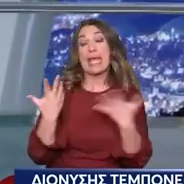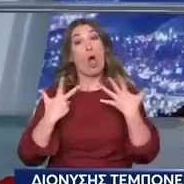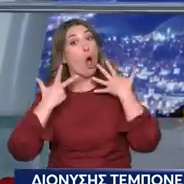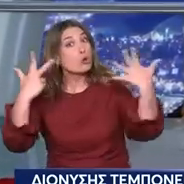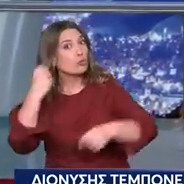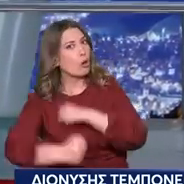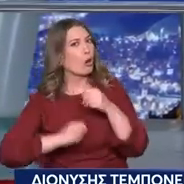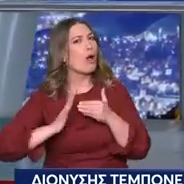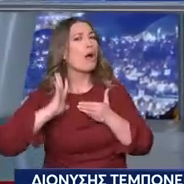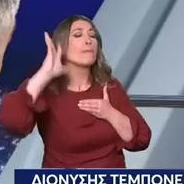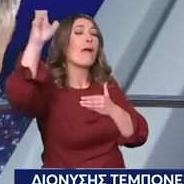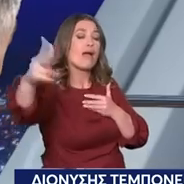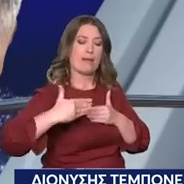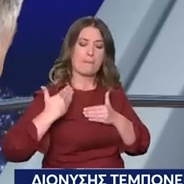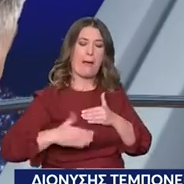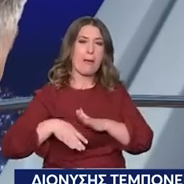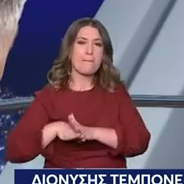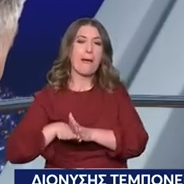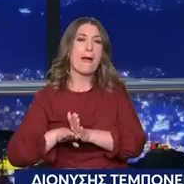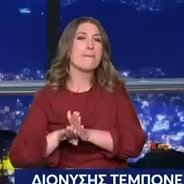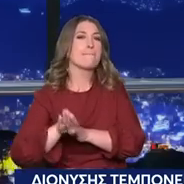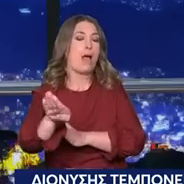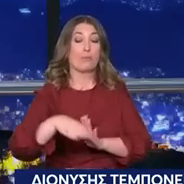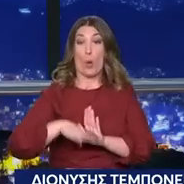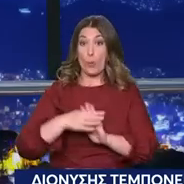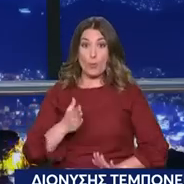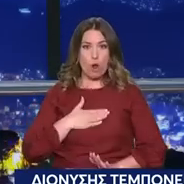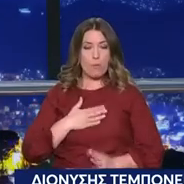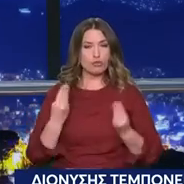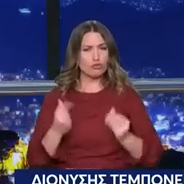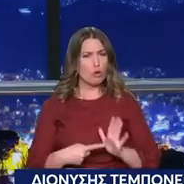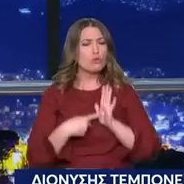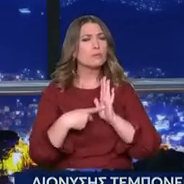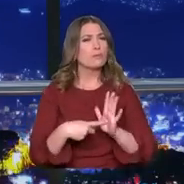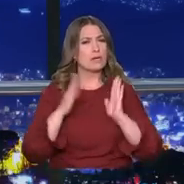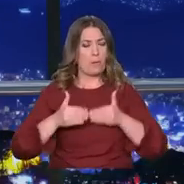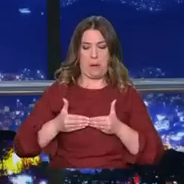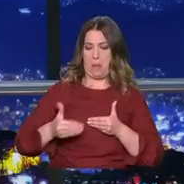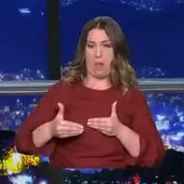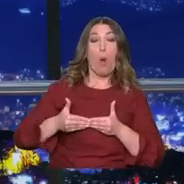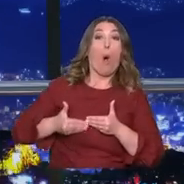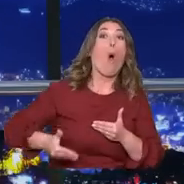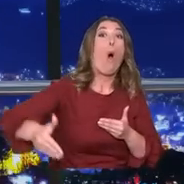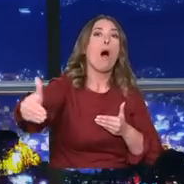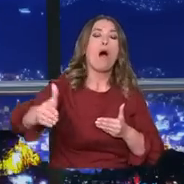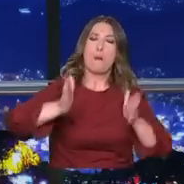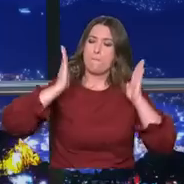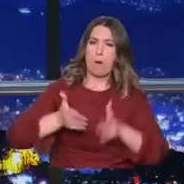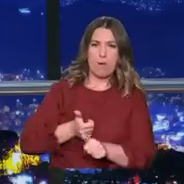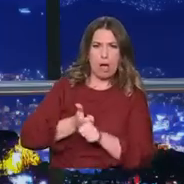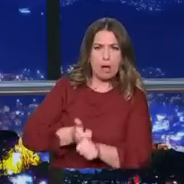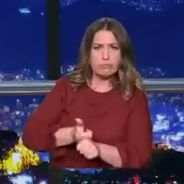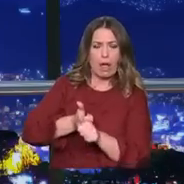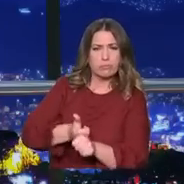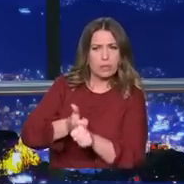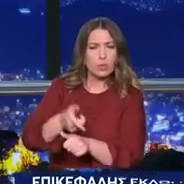πολλές φορές. Άρα εμείς λοιπόν εμφανίζουμε όλο το πρόγραμμά μας με ένα τέτοιο τρόπο, προκειμένου να μπορούμε πράγματι να εντοπίζουμε τον πολύ μεγάλο